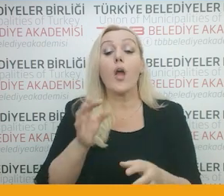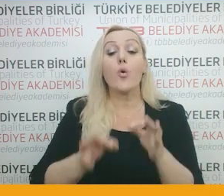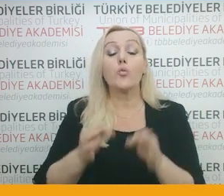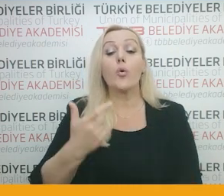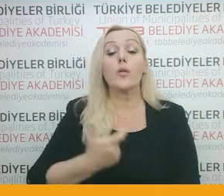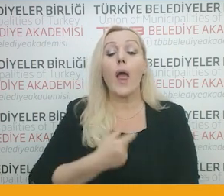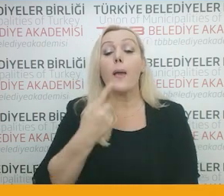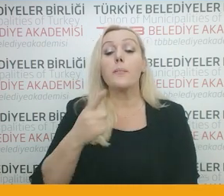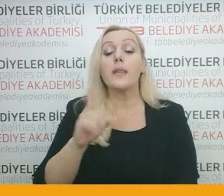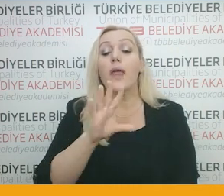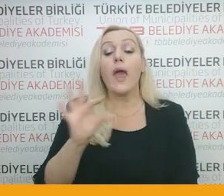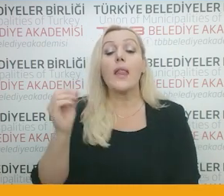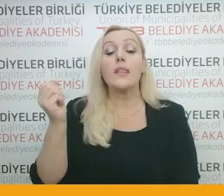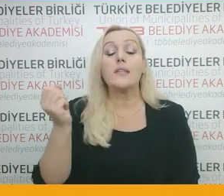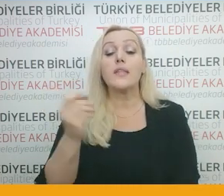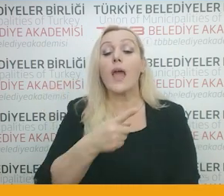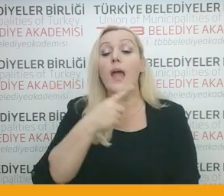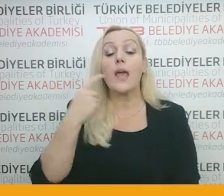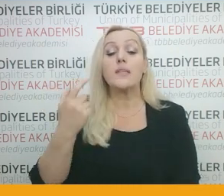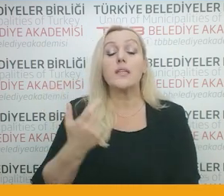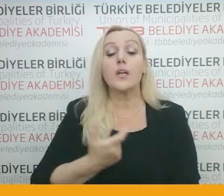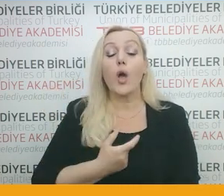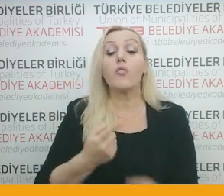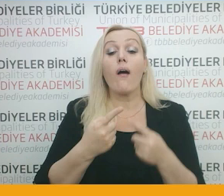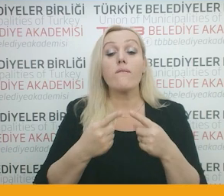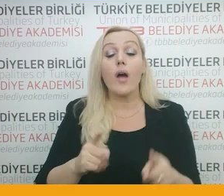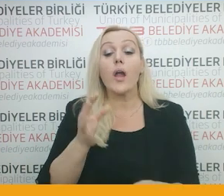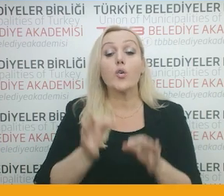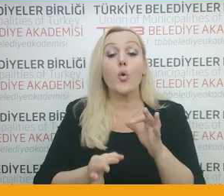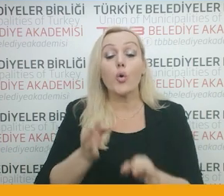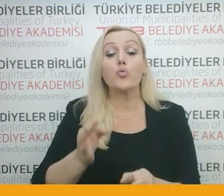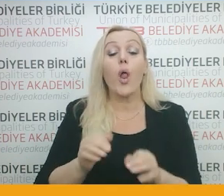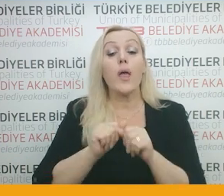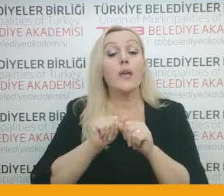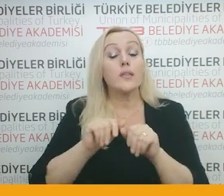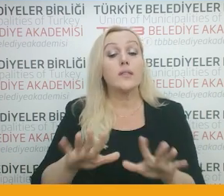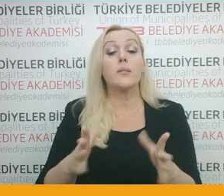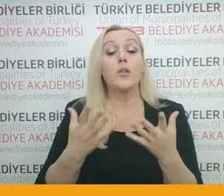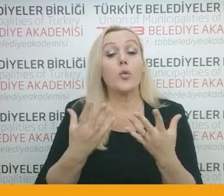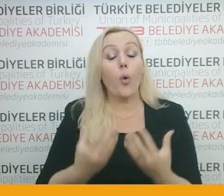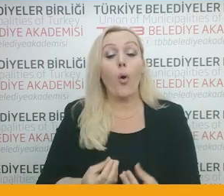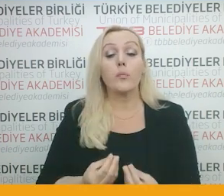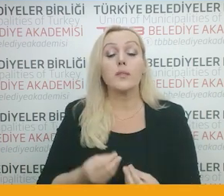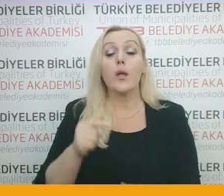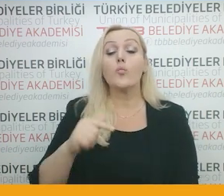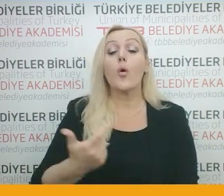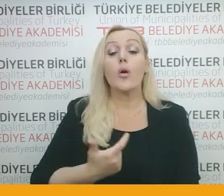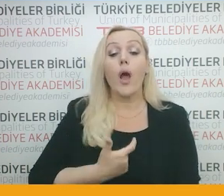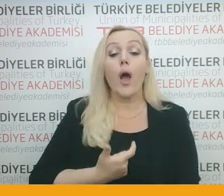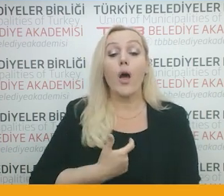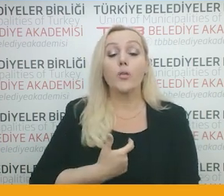eski kanundan en önemli farklarından biri bu kanunun kontrol sisteminin devreye girmiş olması. Bu